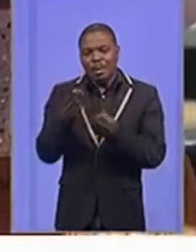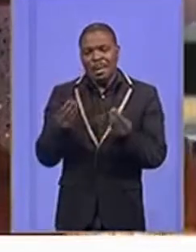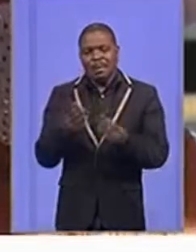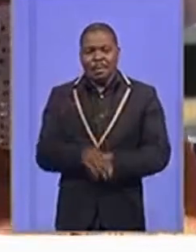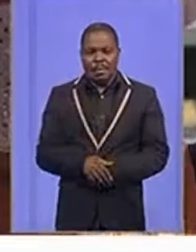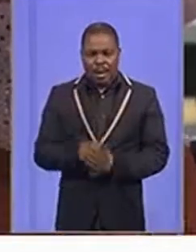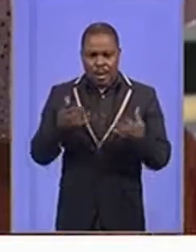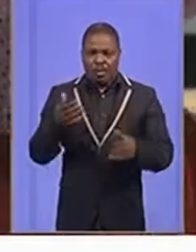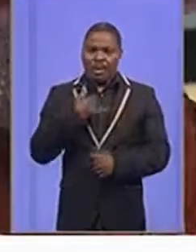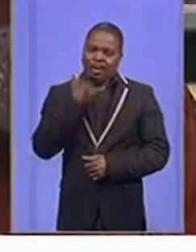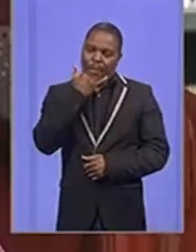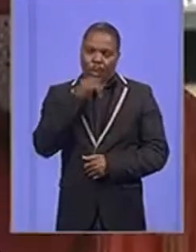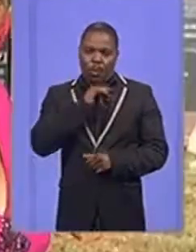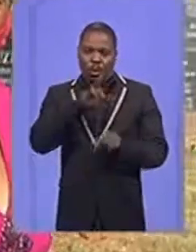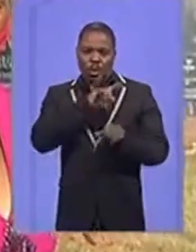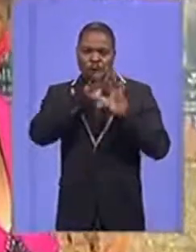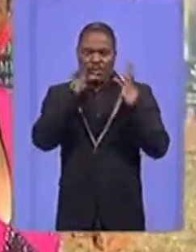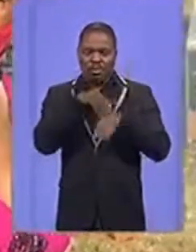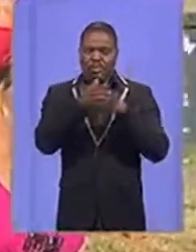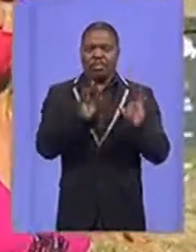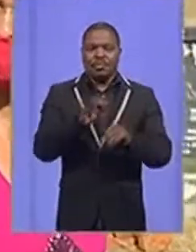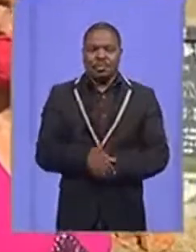is going according.